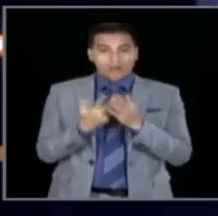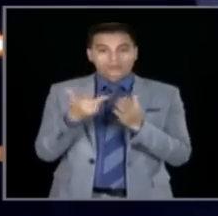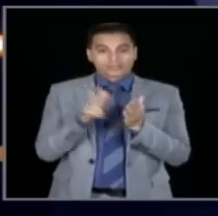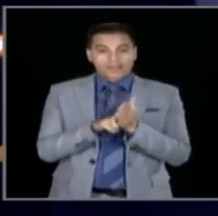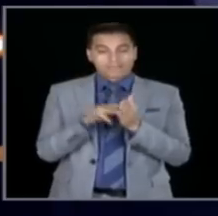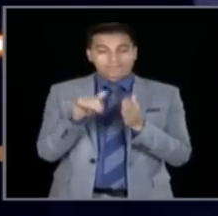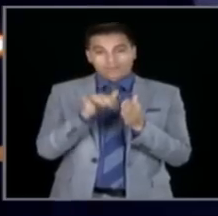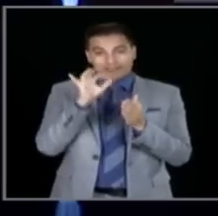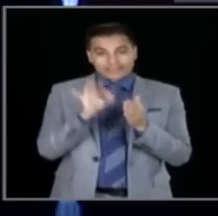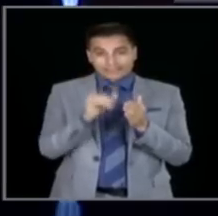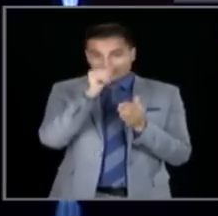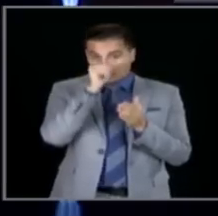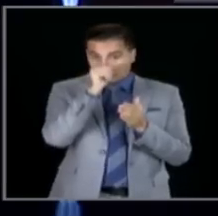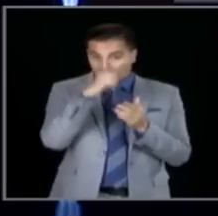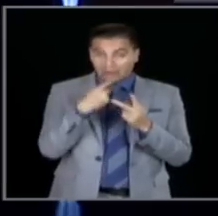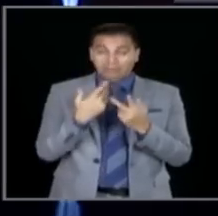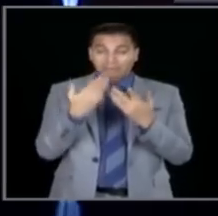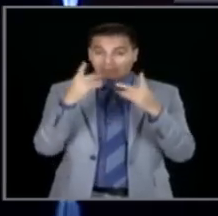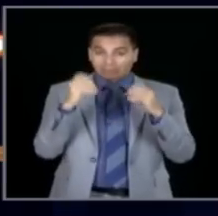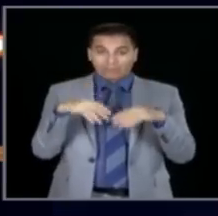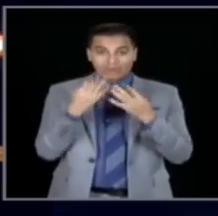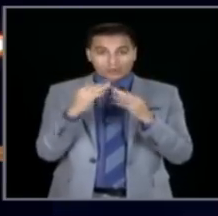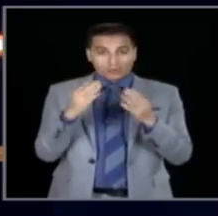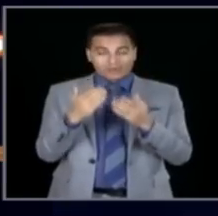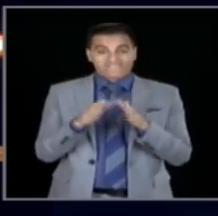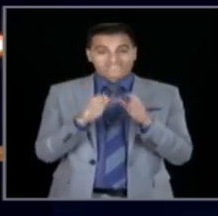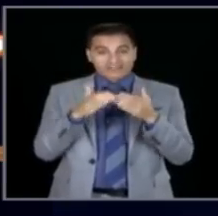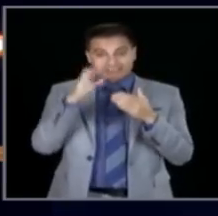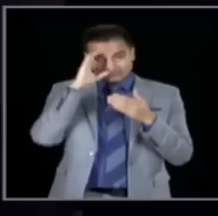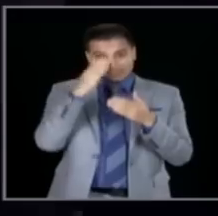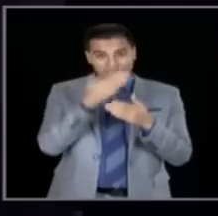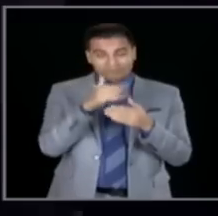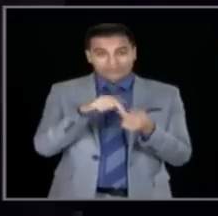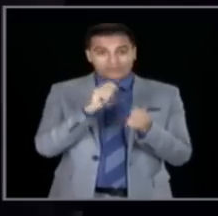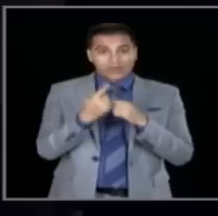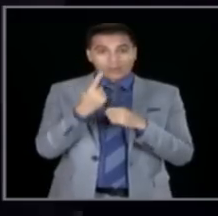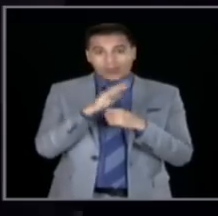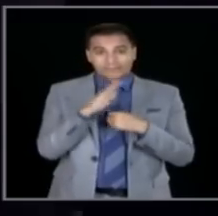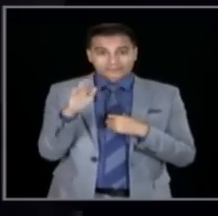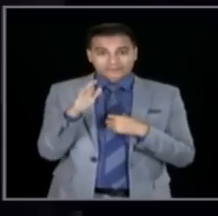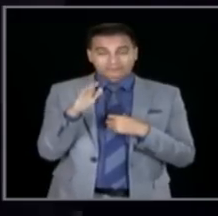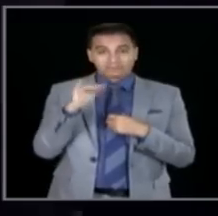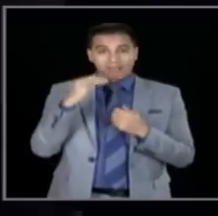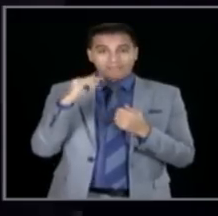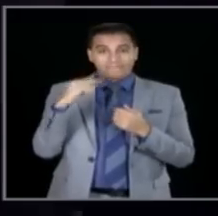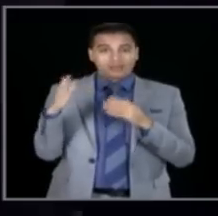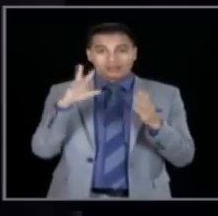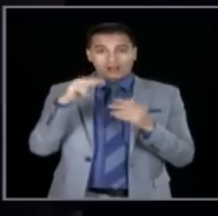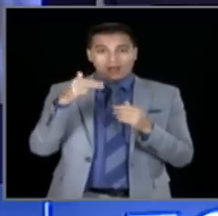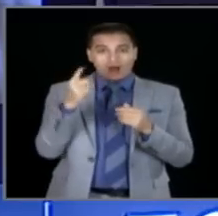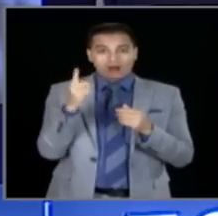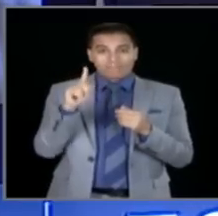المجموعة مهمين جداً، أتمنى لكم كل التوفيق. فريق الزمالك عندنا تغيير واحد بس، محمد